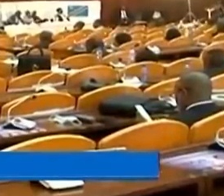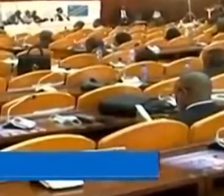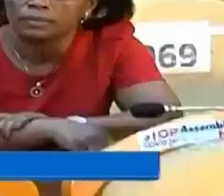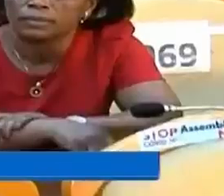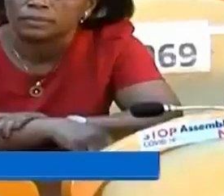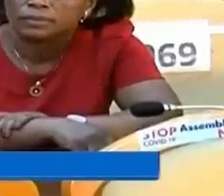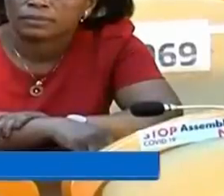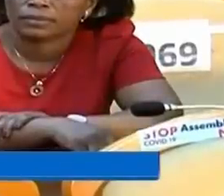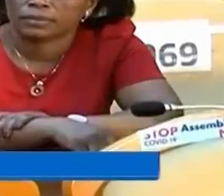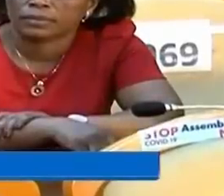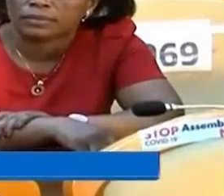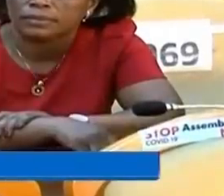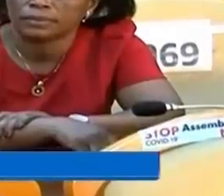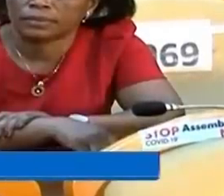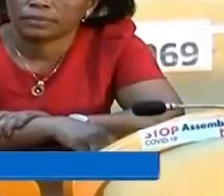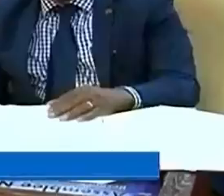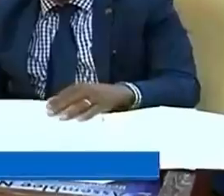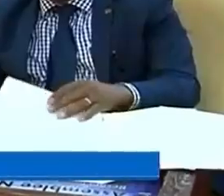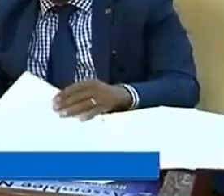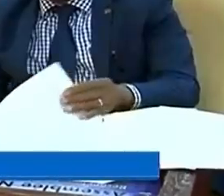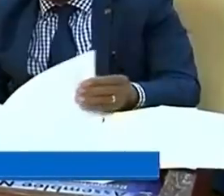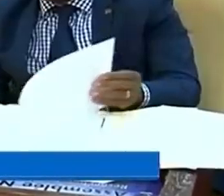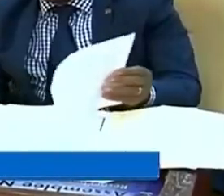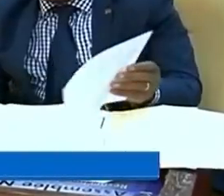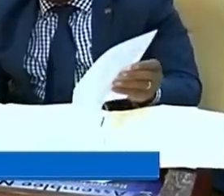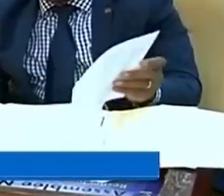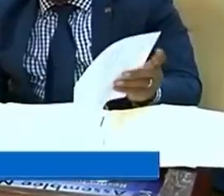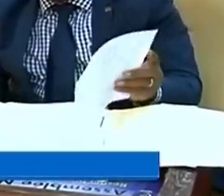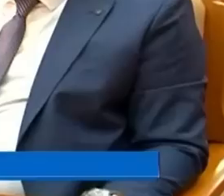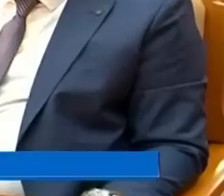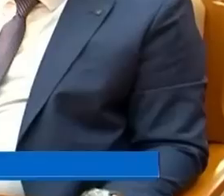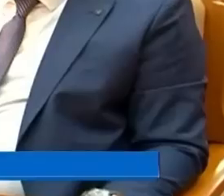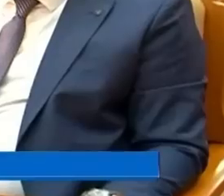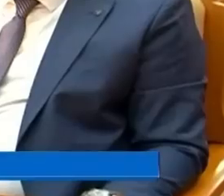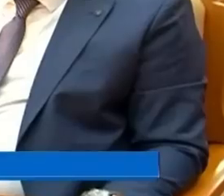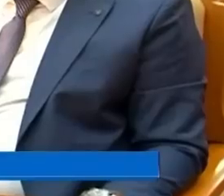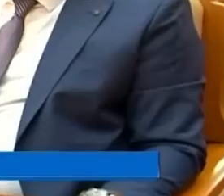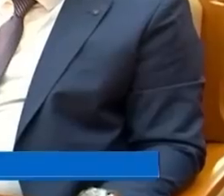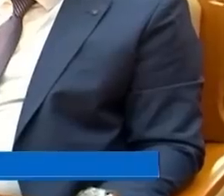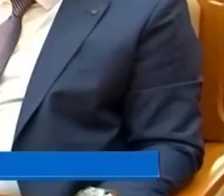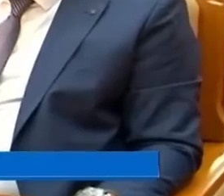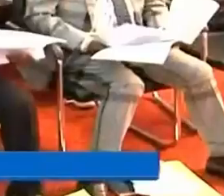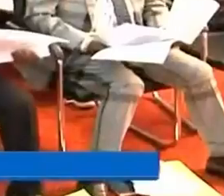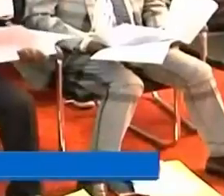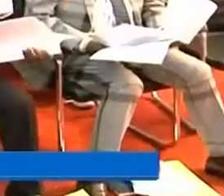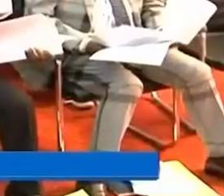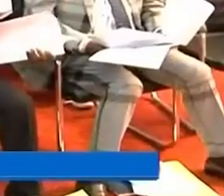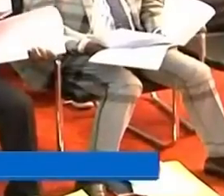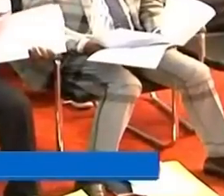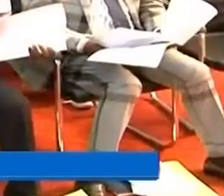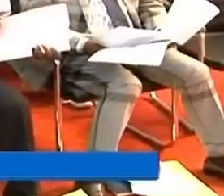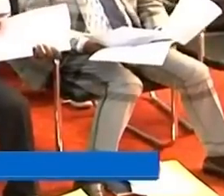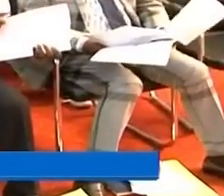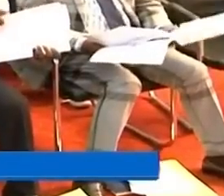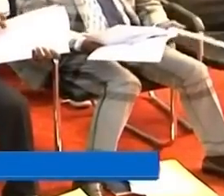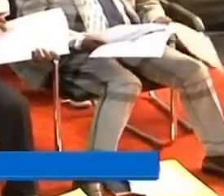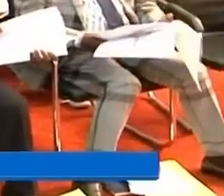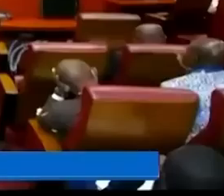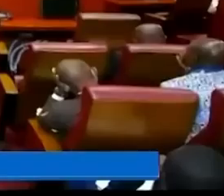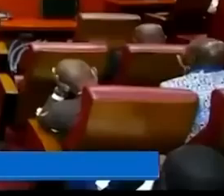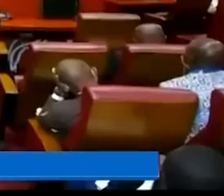Congrès. Maître Matadi Nenga jette le pavé dans la mare. L'ancien bâtonnier estime que la procédure doit